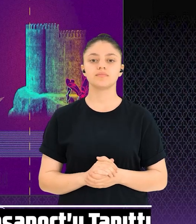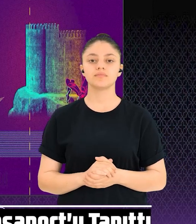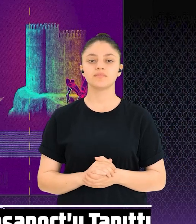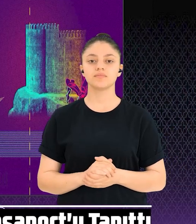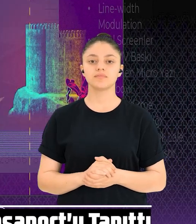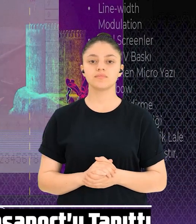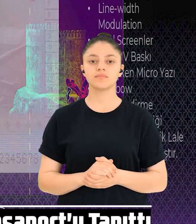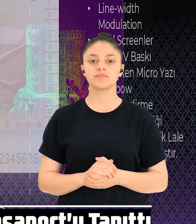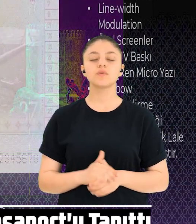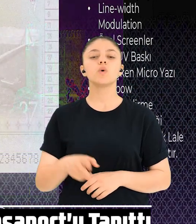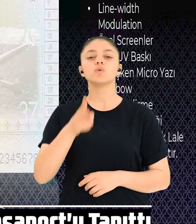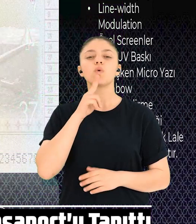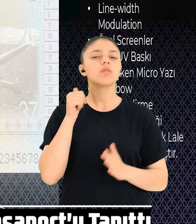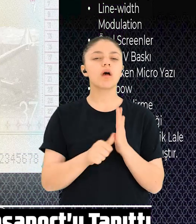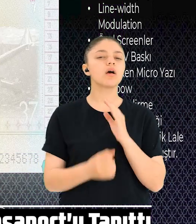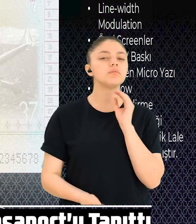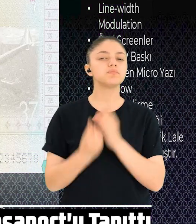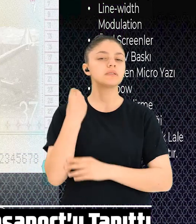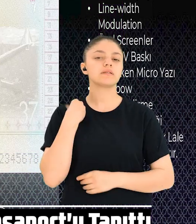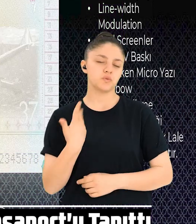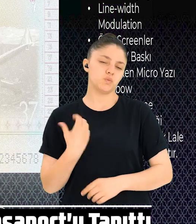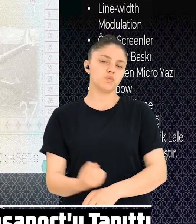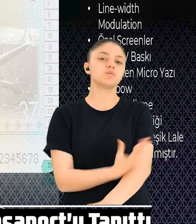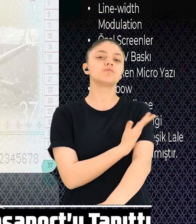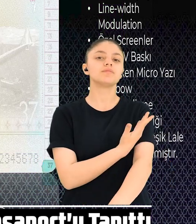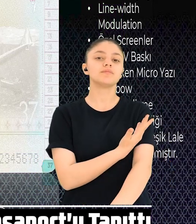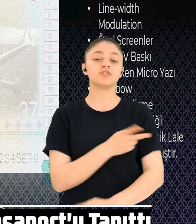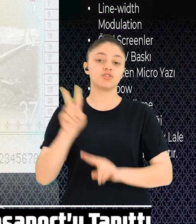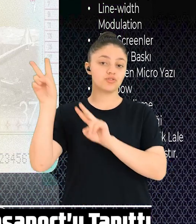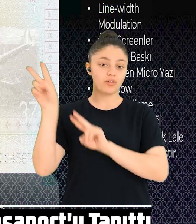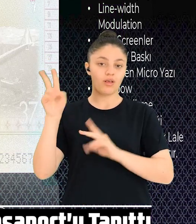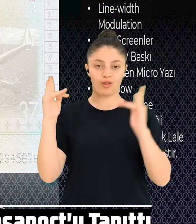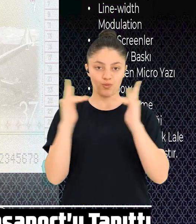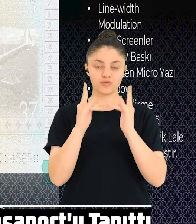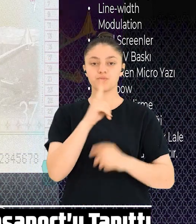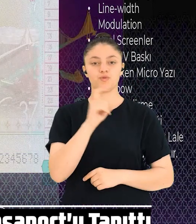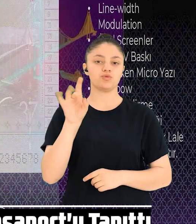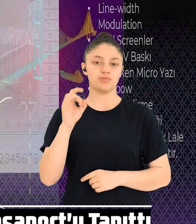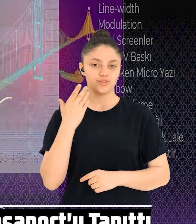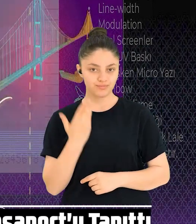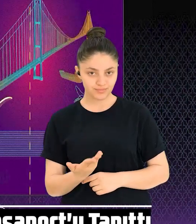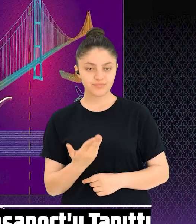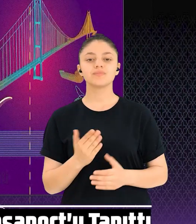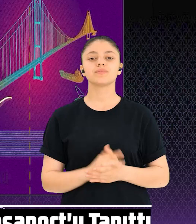Yine son dönem eserlerimizden hepimizin gururu olan Çanakkale Köprüsü 1915.